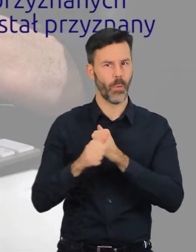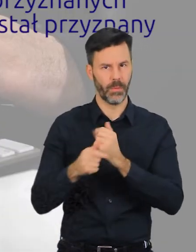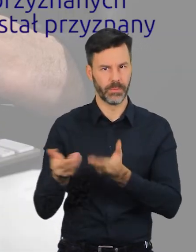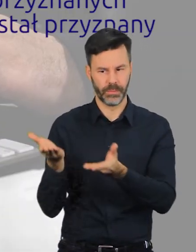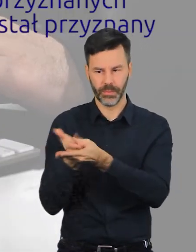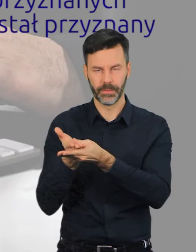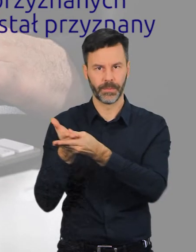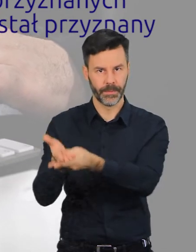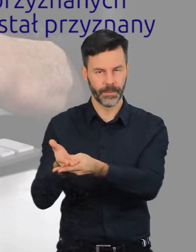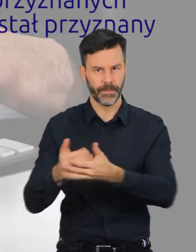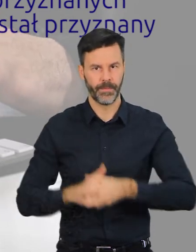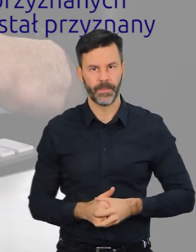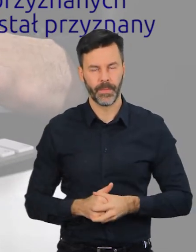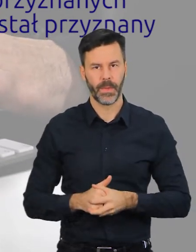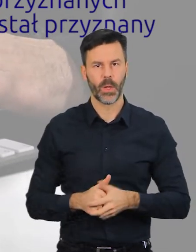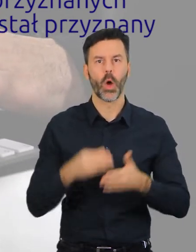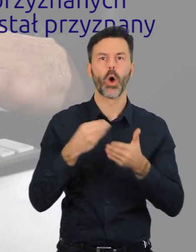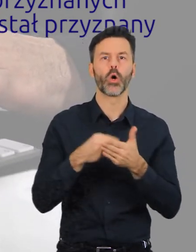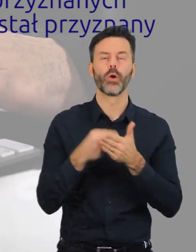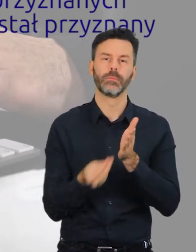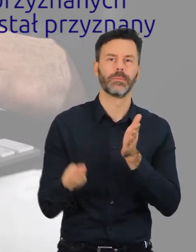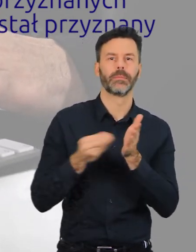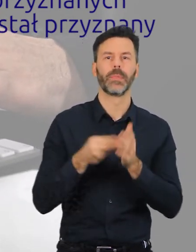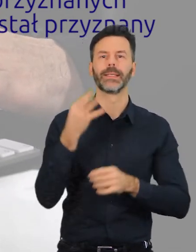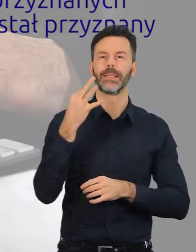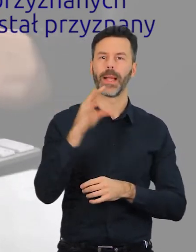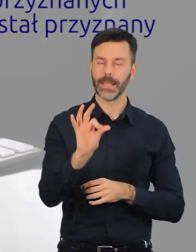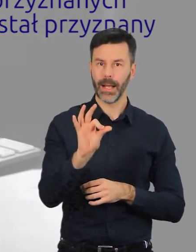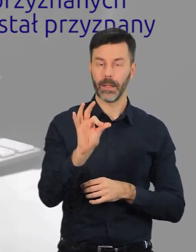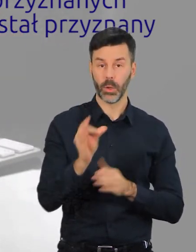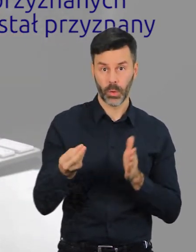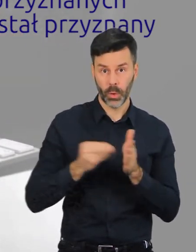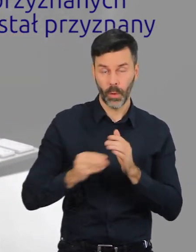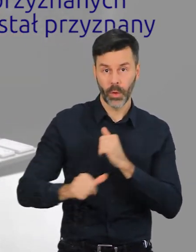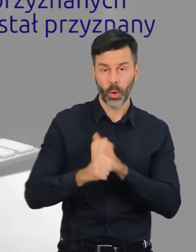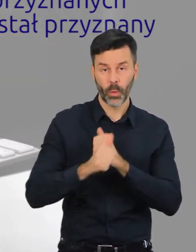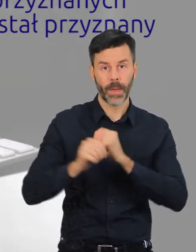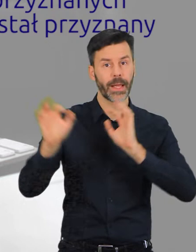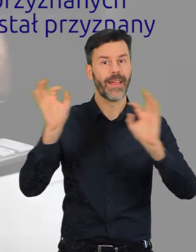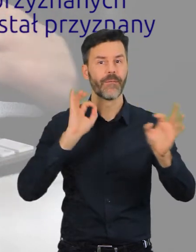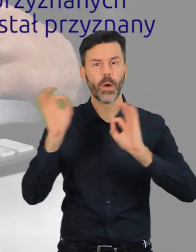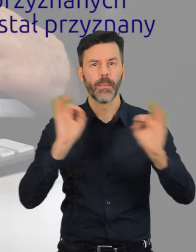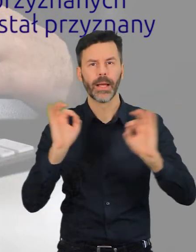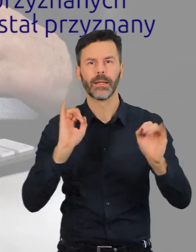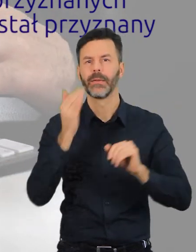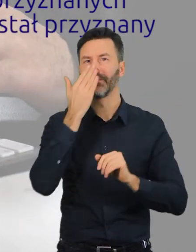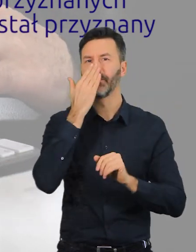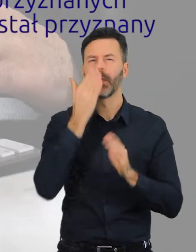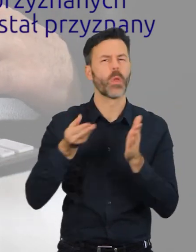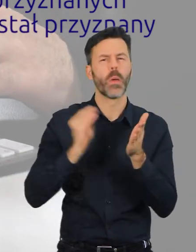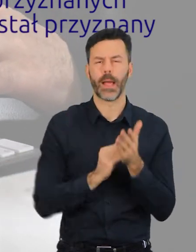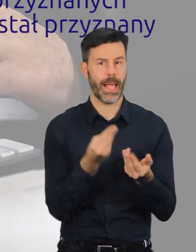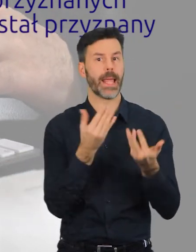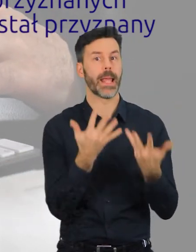rozliczenia kosztów dodatków specjalnych do wynagrodzeń, dodatkowo dokument informujący o wysokości przyznanego dodatku oraz o